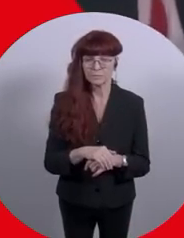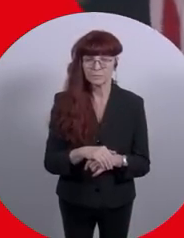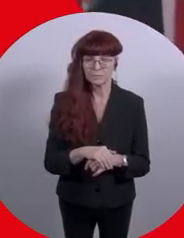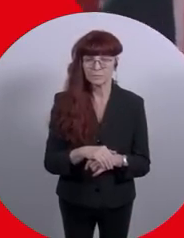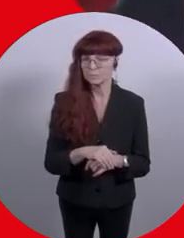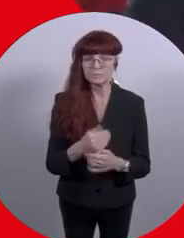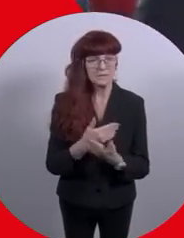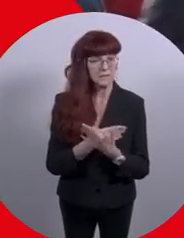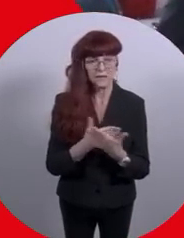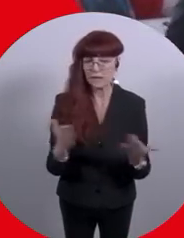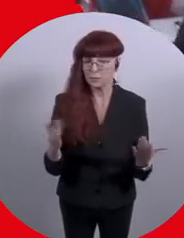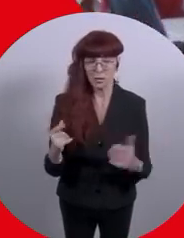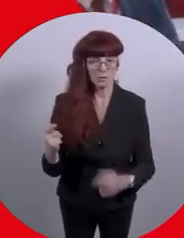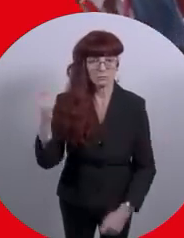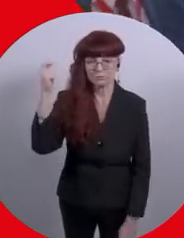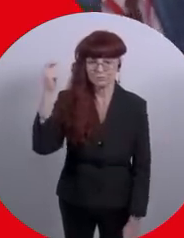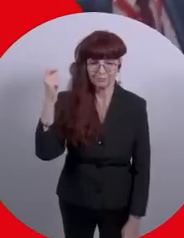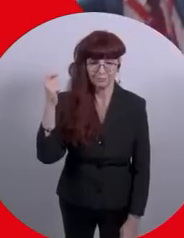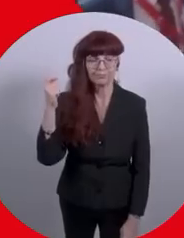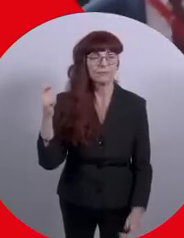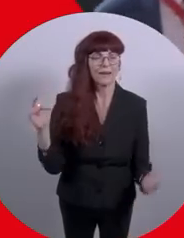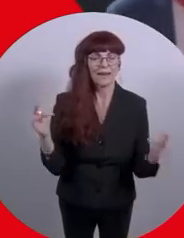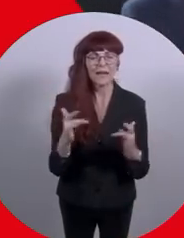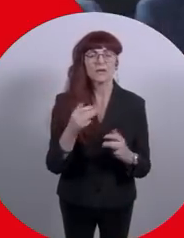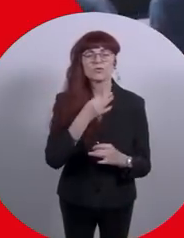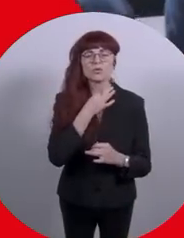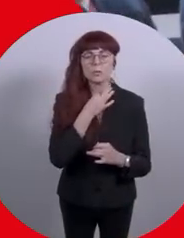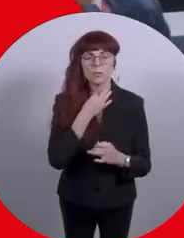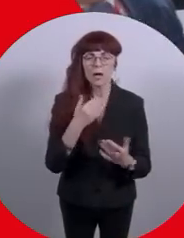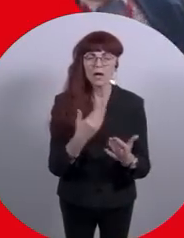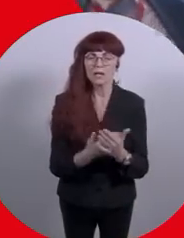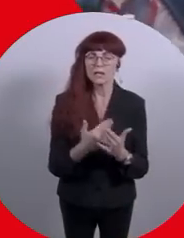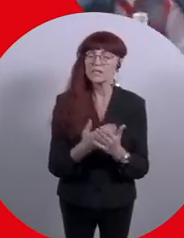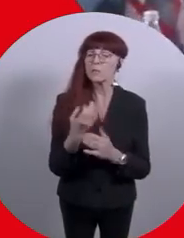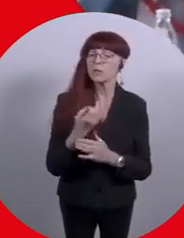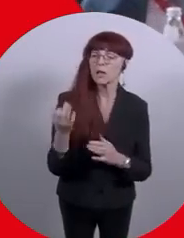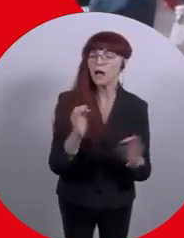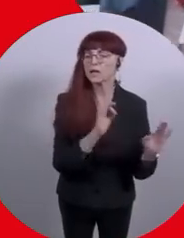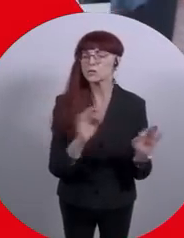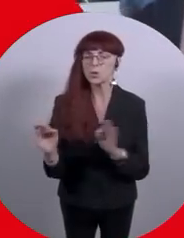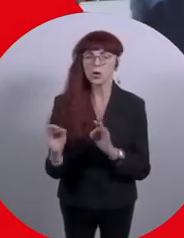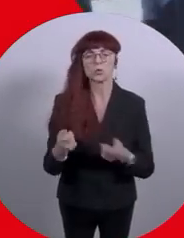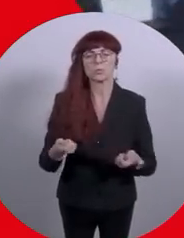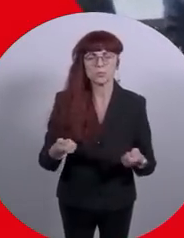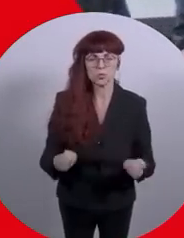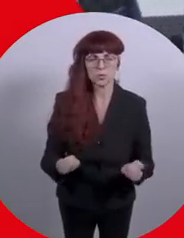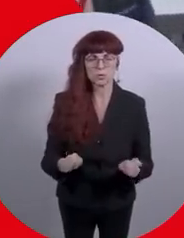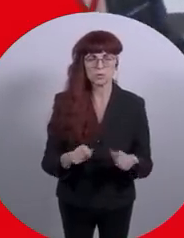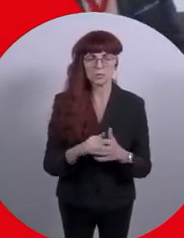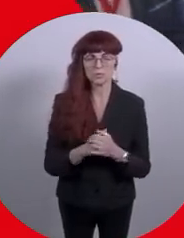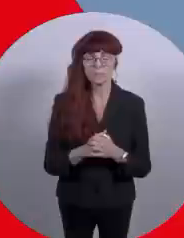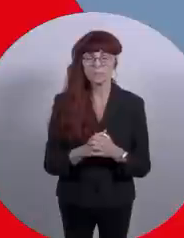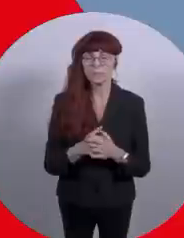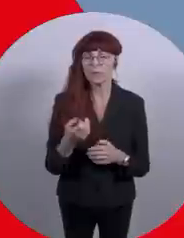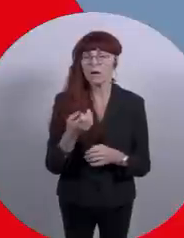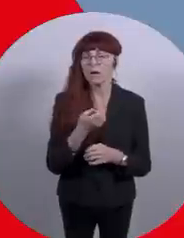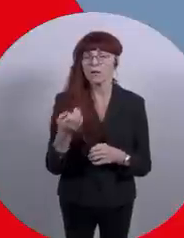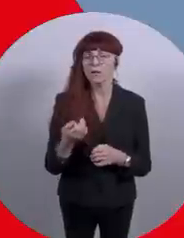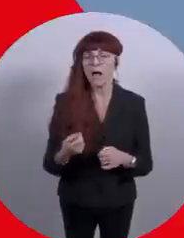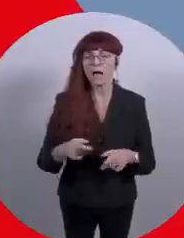es gibt keine Gegenstimme damit ist die Tagesordnung so beschlossen für das Tages